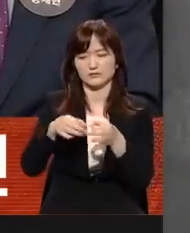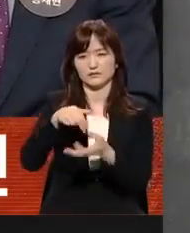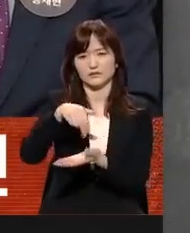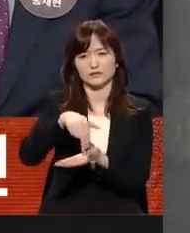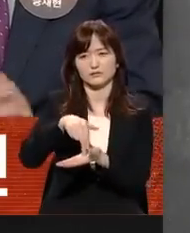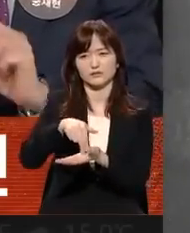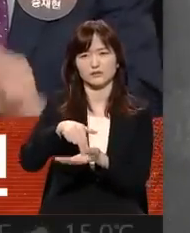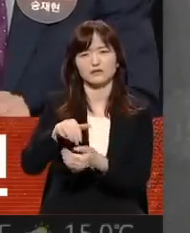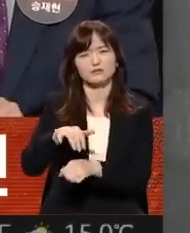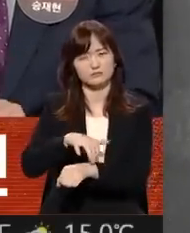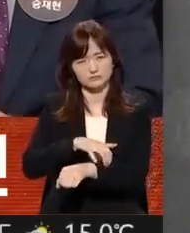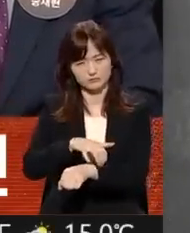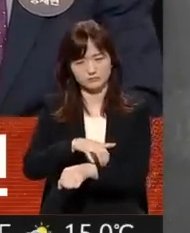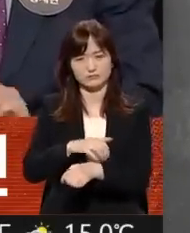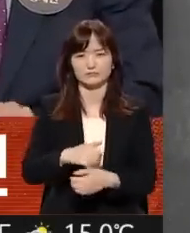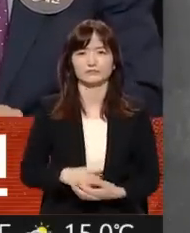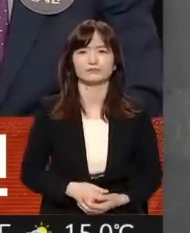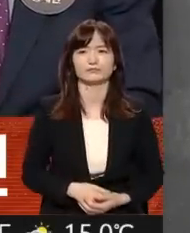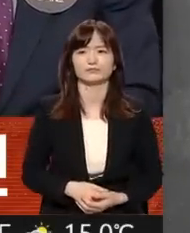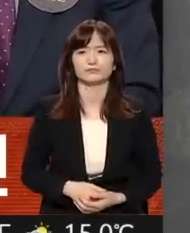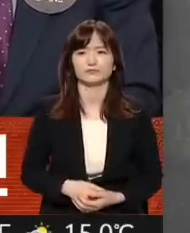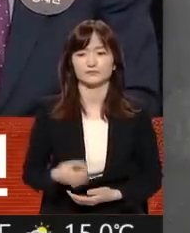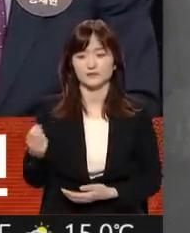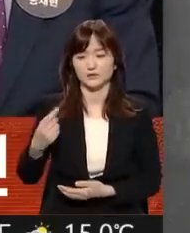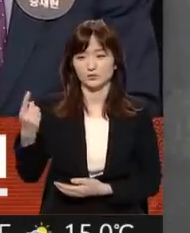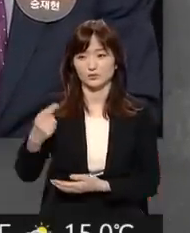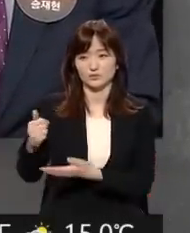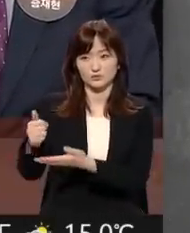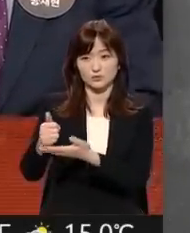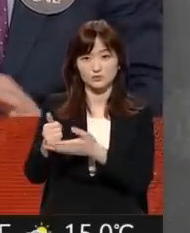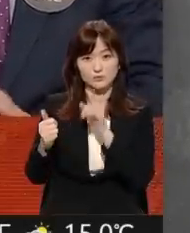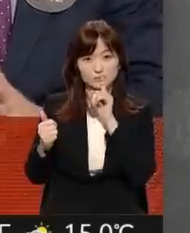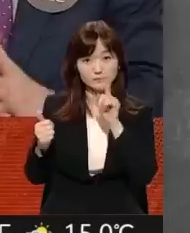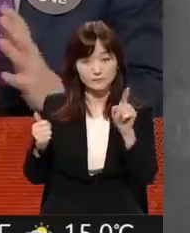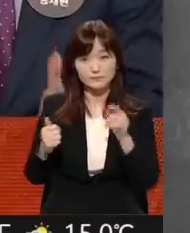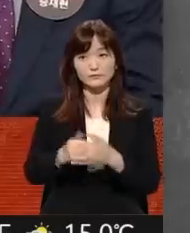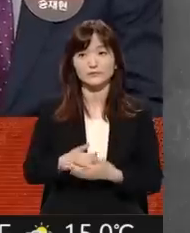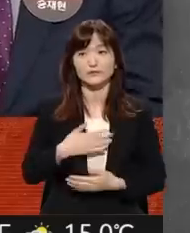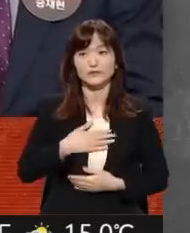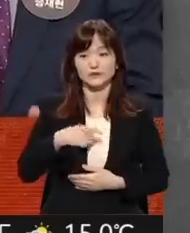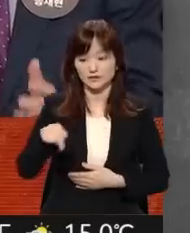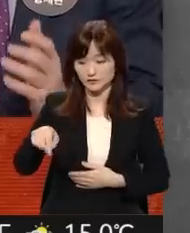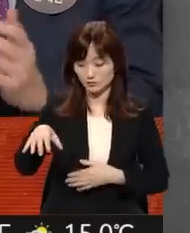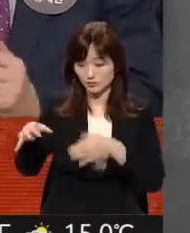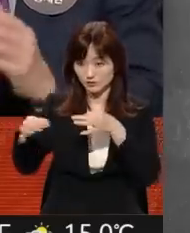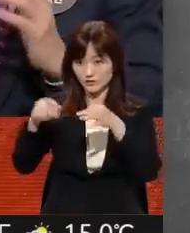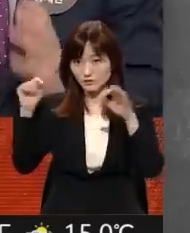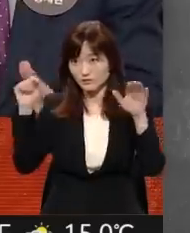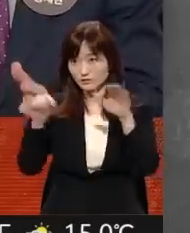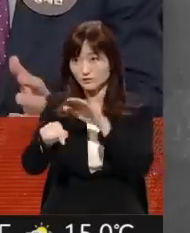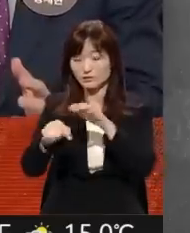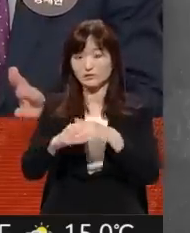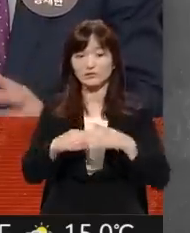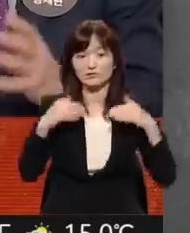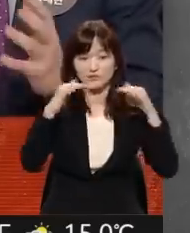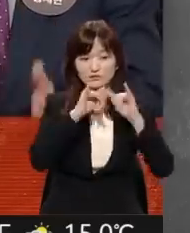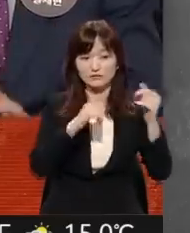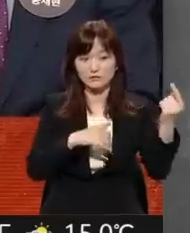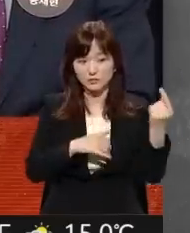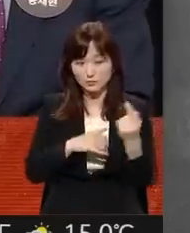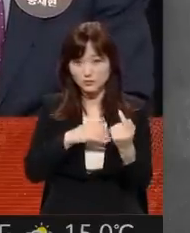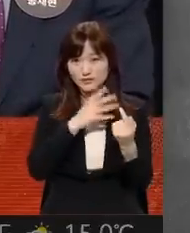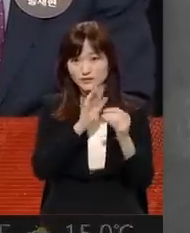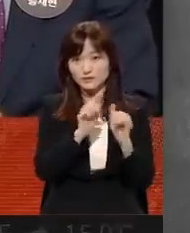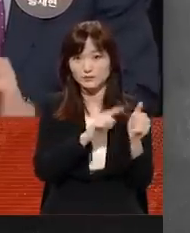굉장히 불편했을 거예요. 그러자 단골이라는 손님이 이야기를 하는 겁니다. 내가 이 집에 정말 단골로 왔는데 이게 어르신들이 오면